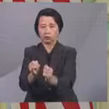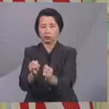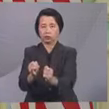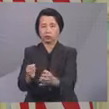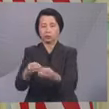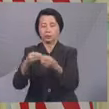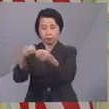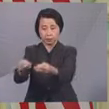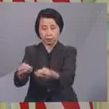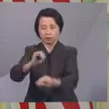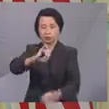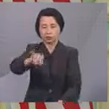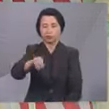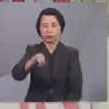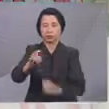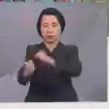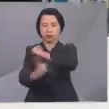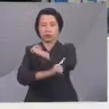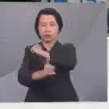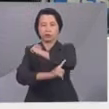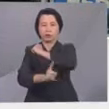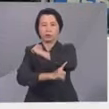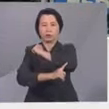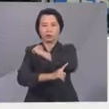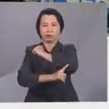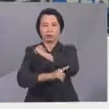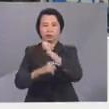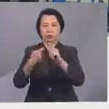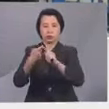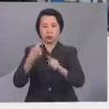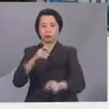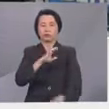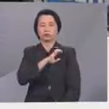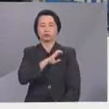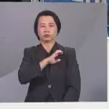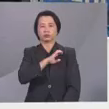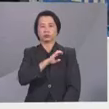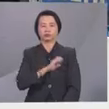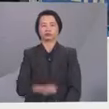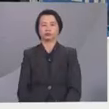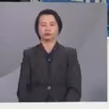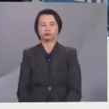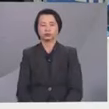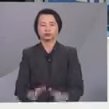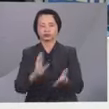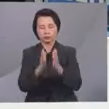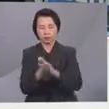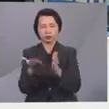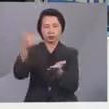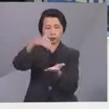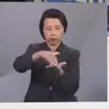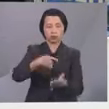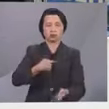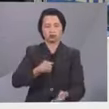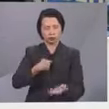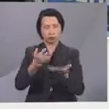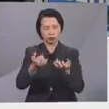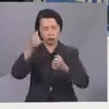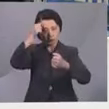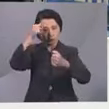pun diberikan kompaun oleh pihak polis. Justru sekali lagi saya ingin ingatkan